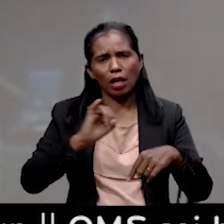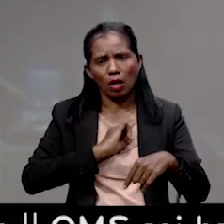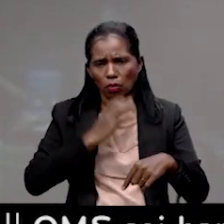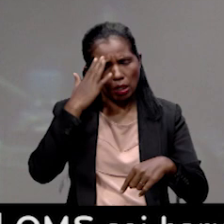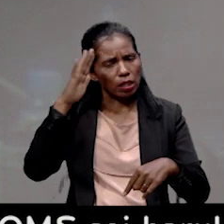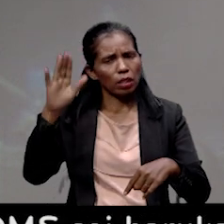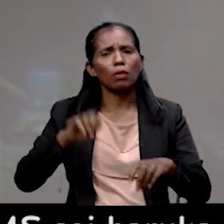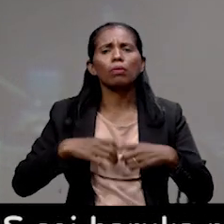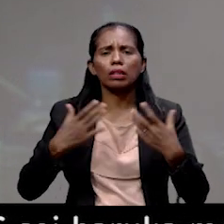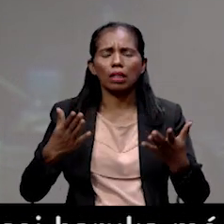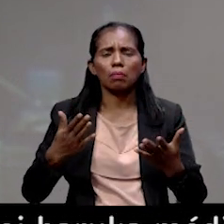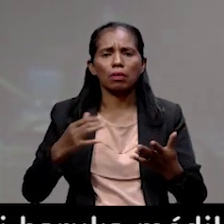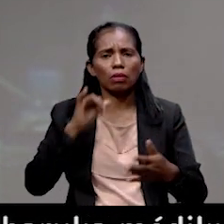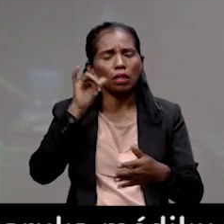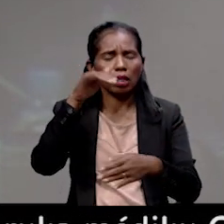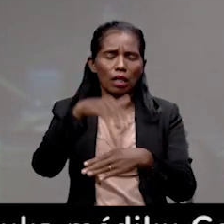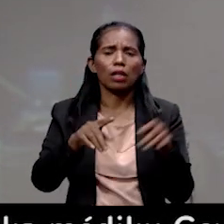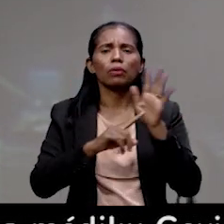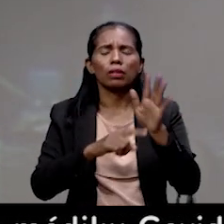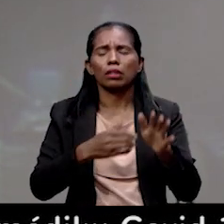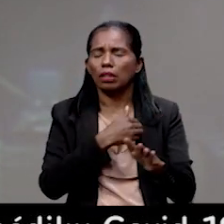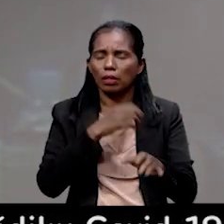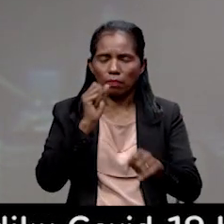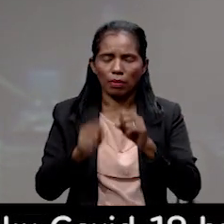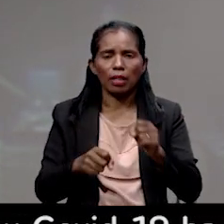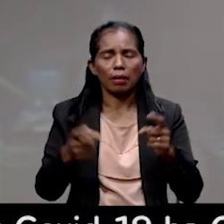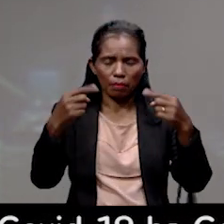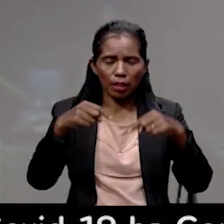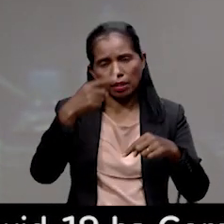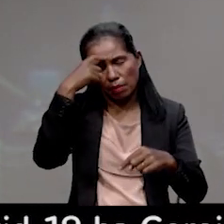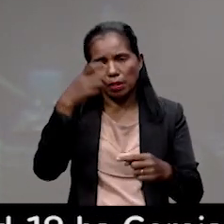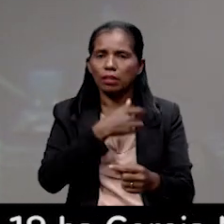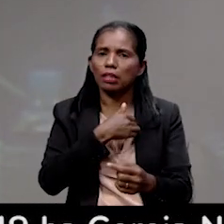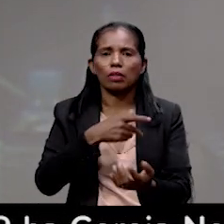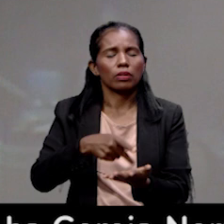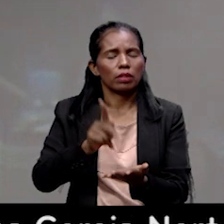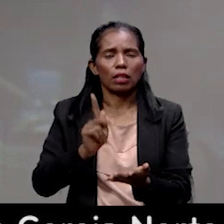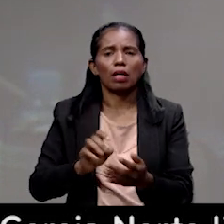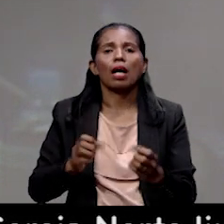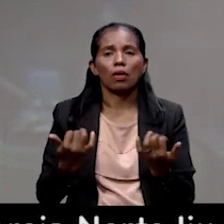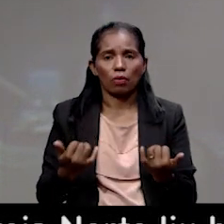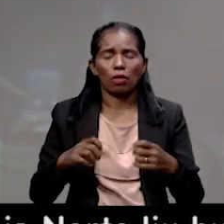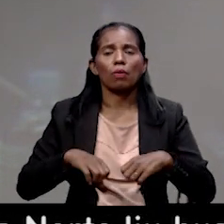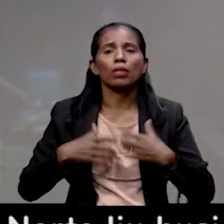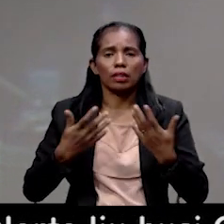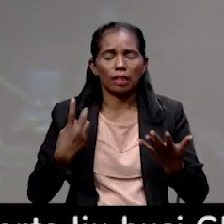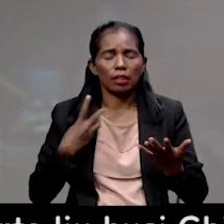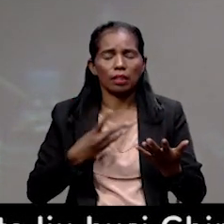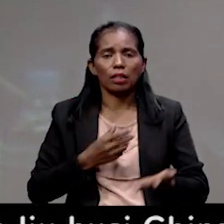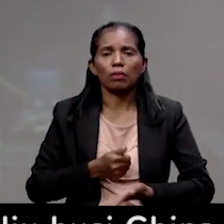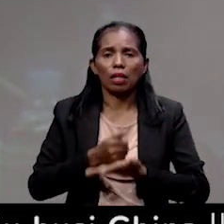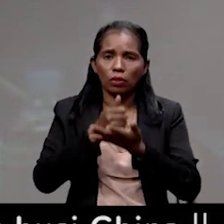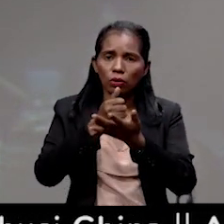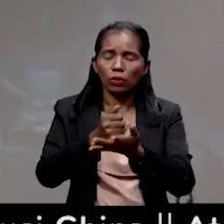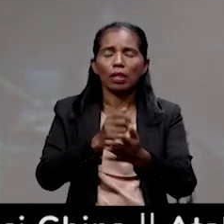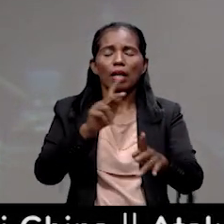hor kala fo saifel dia sira ok belo mai tamba sira ok selu. Agora o insa ita tu resolve ita ni maluk sira ta uru